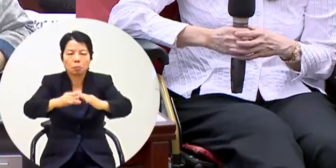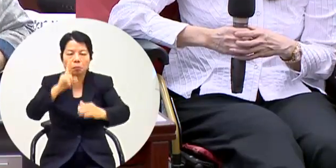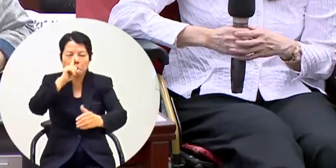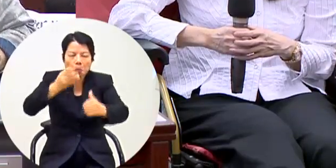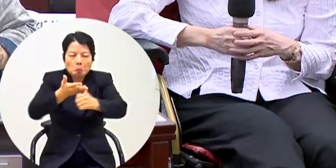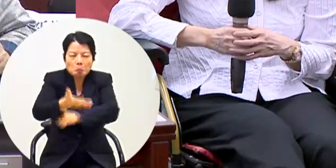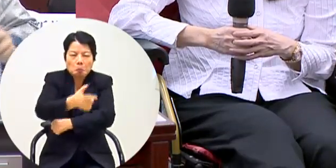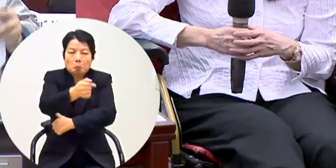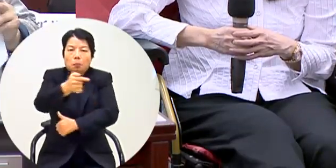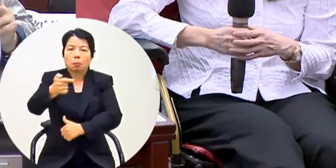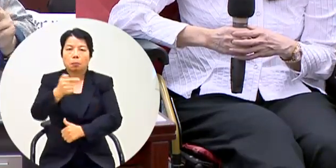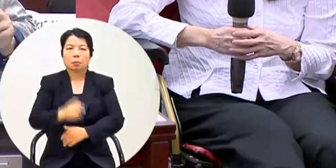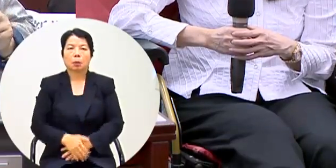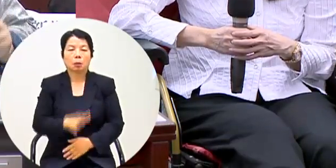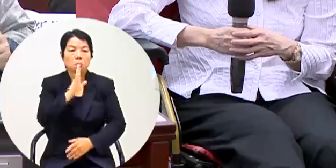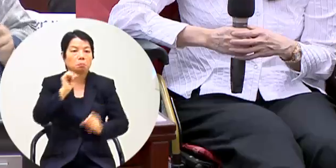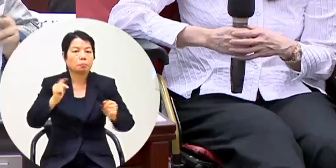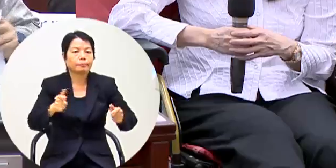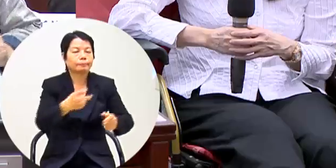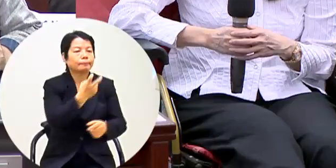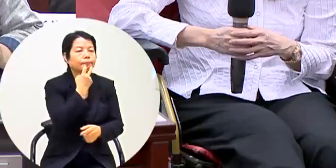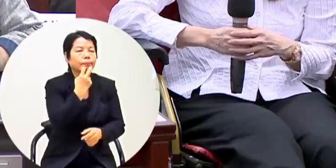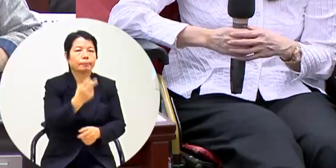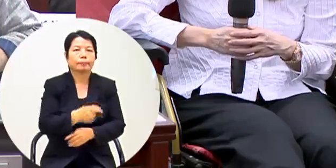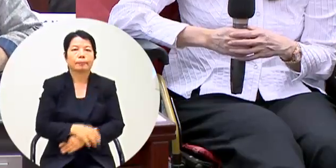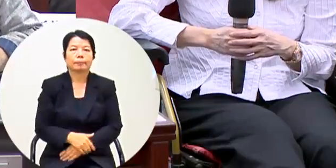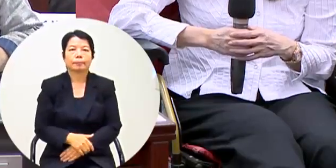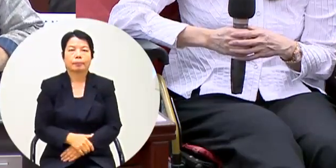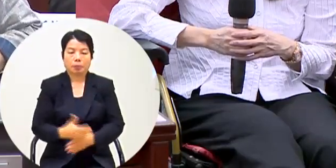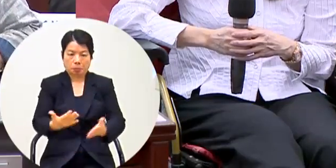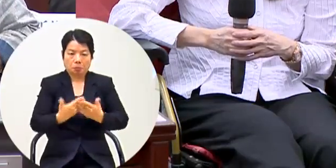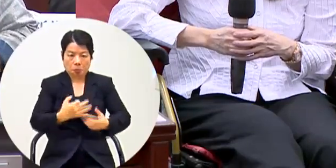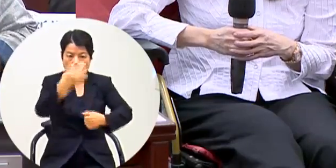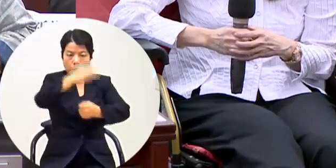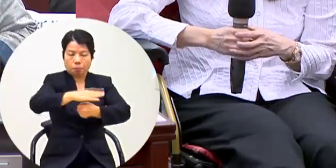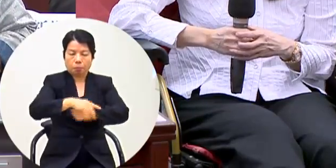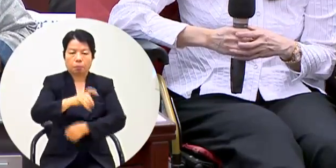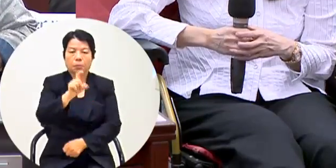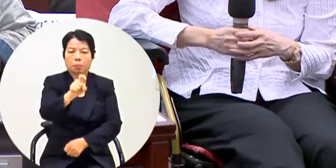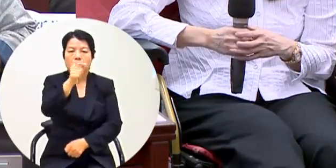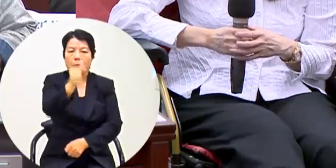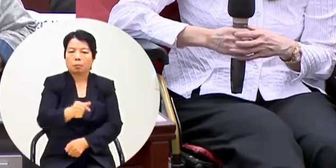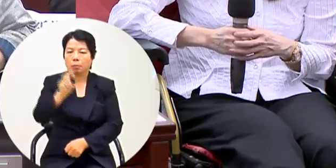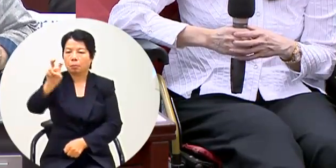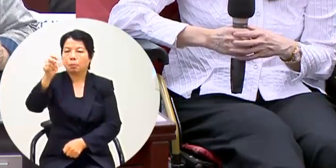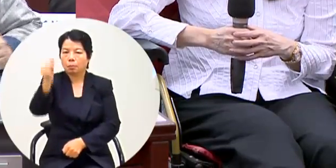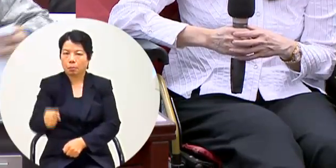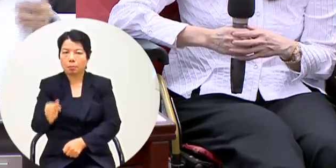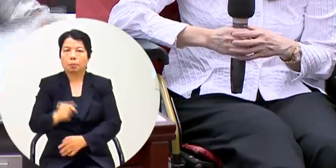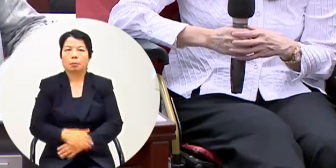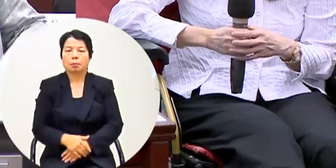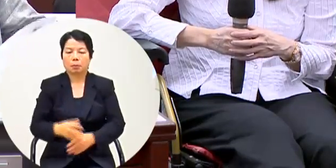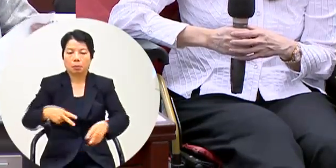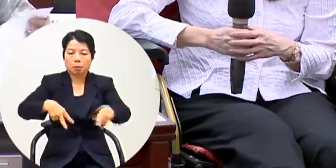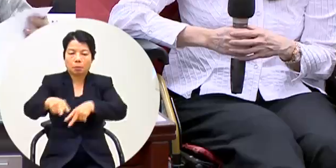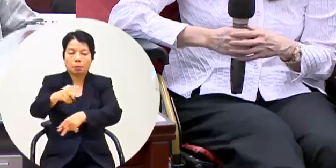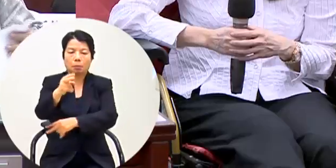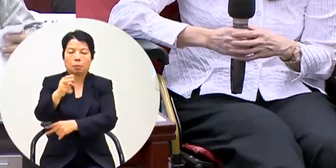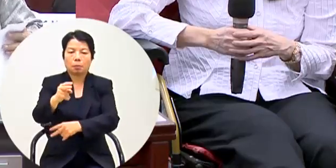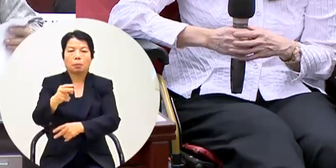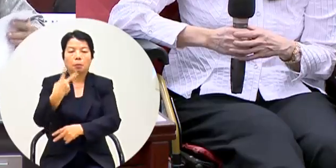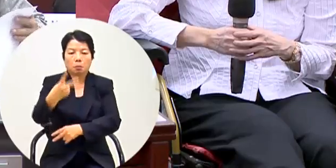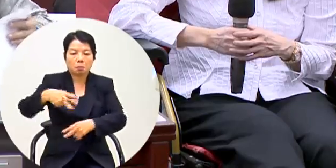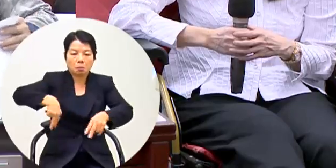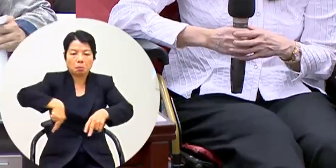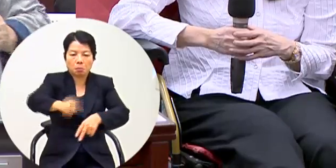这个部分，如果能够给我们十亿、二十亿，我们在二行程机车的部分，一下子能